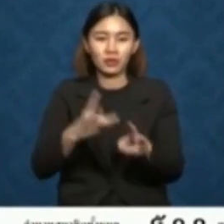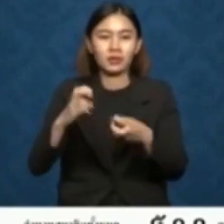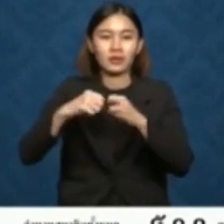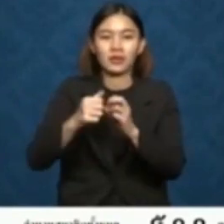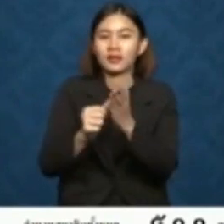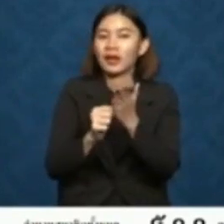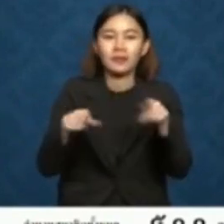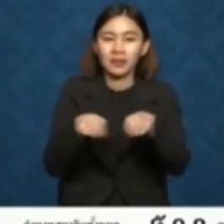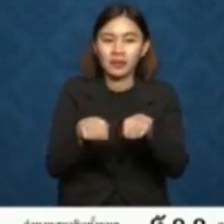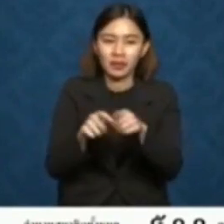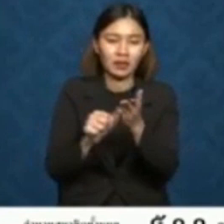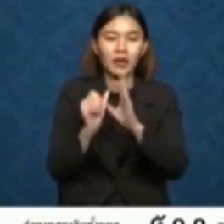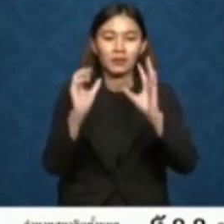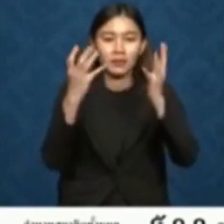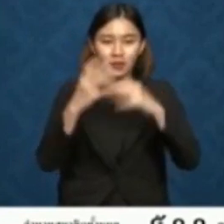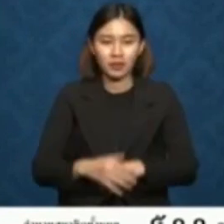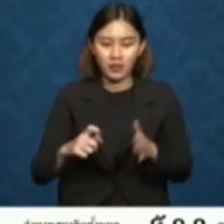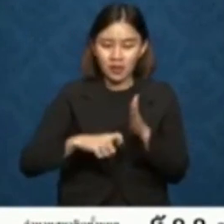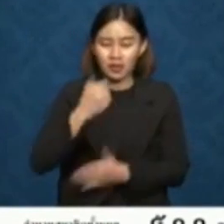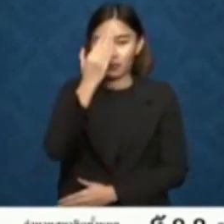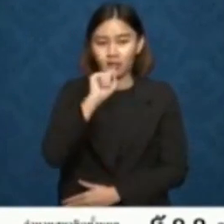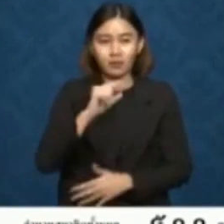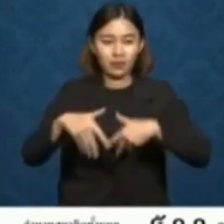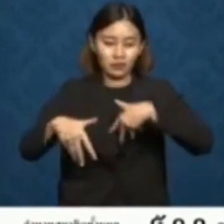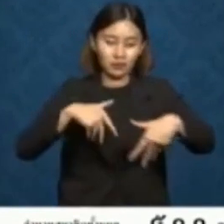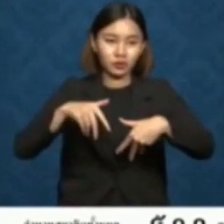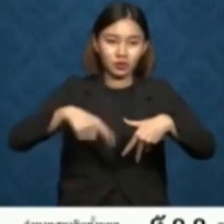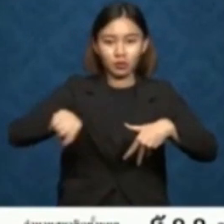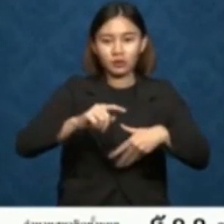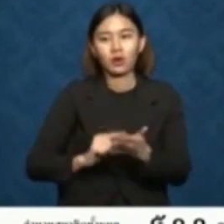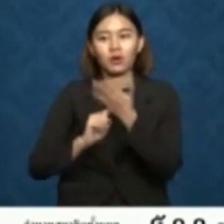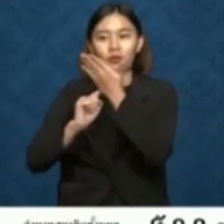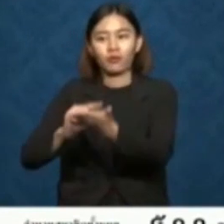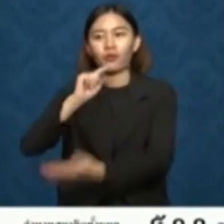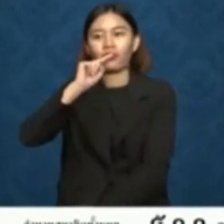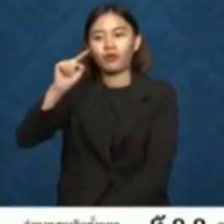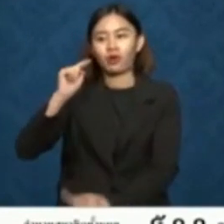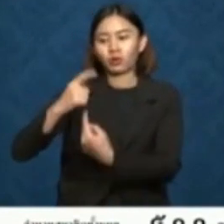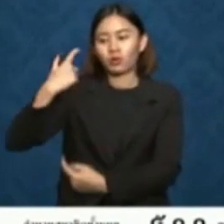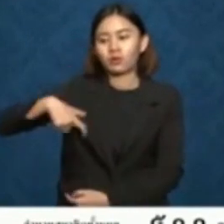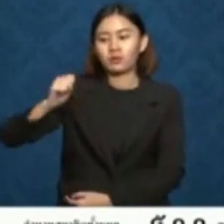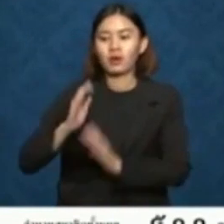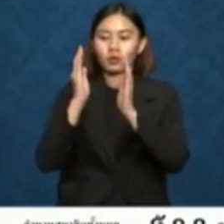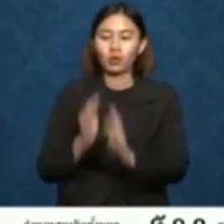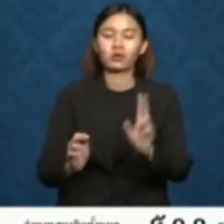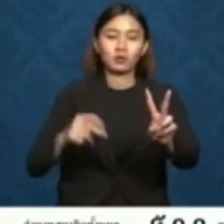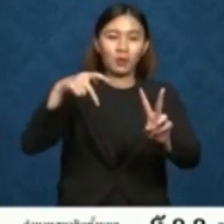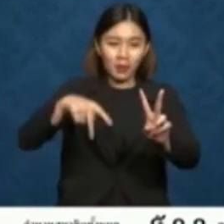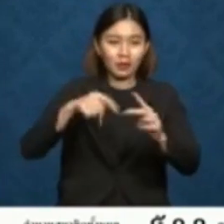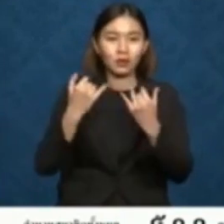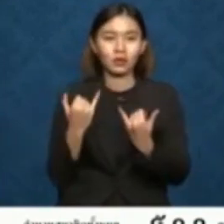ไขปัญหาก็เหมือนกันเป๊ะครับปัญหาไม่ได้ถูกแก้ไขครับเป็นเหตุให้พี่น้องประชาชนต้องยื่นฟ้องต่อศาลยุติธรรมกว่า 2,000 ร